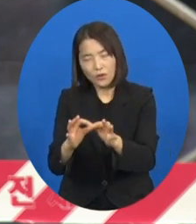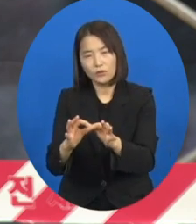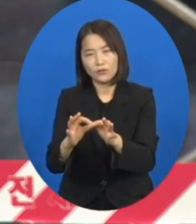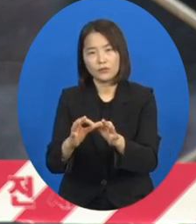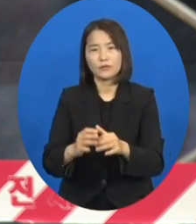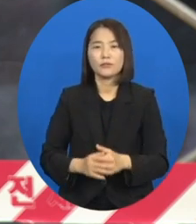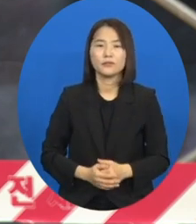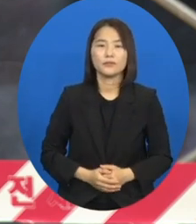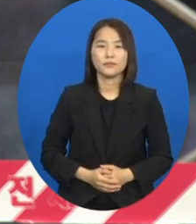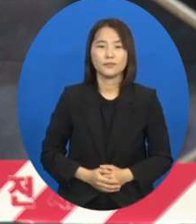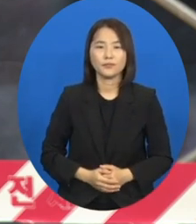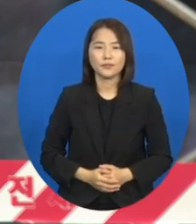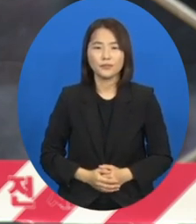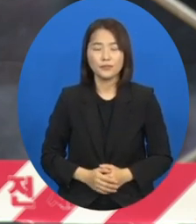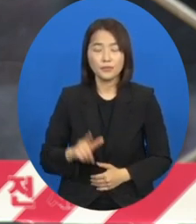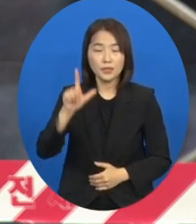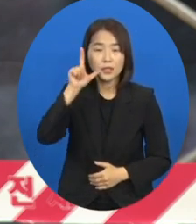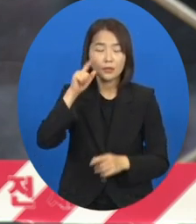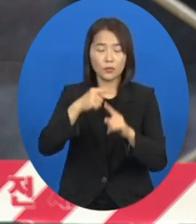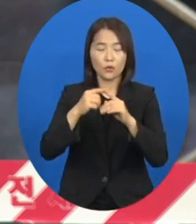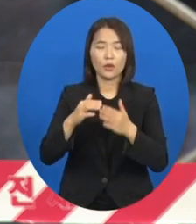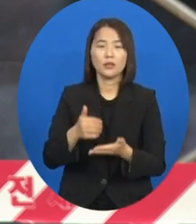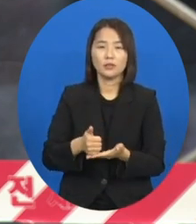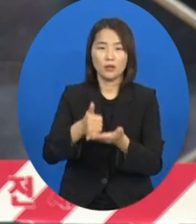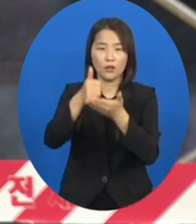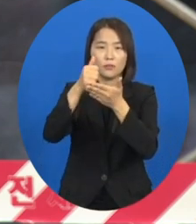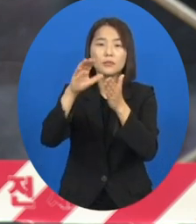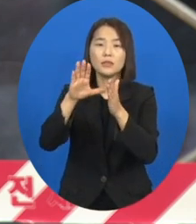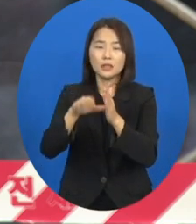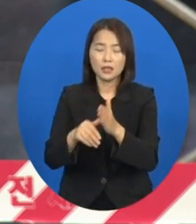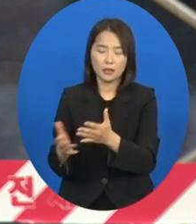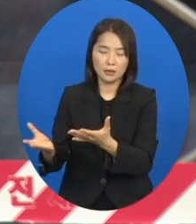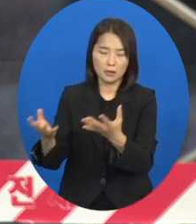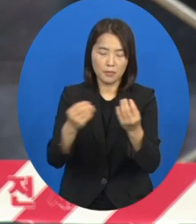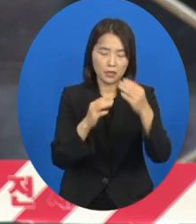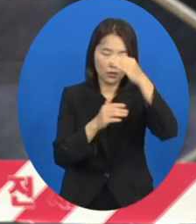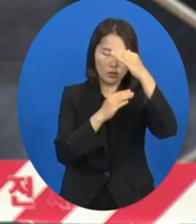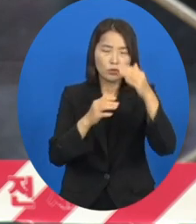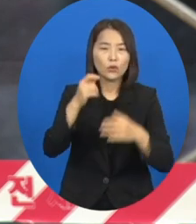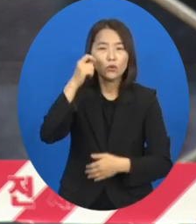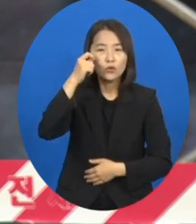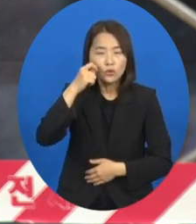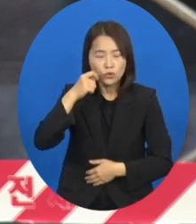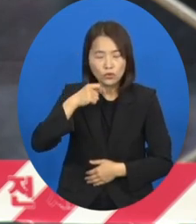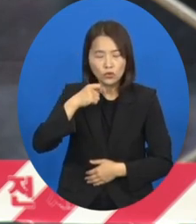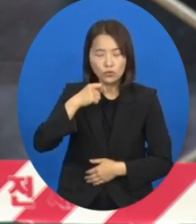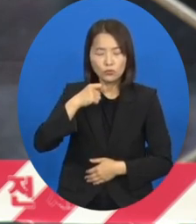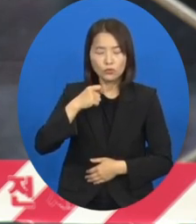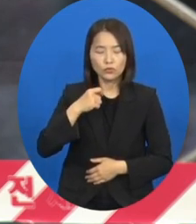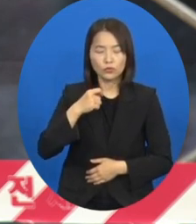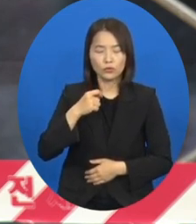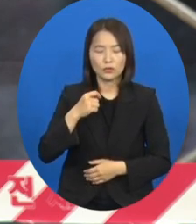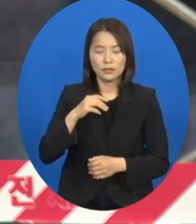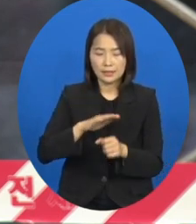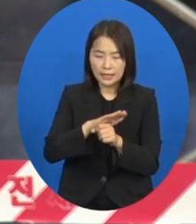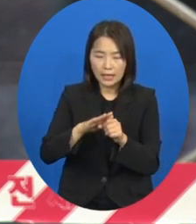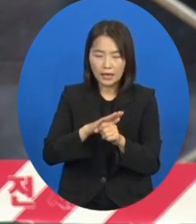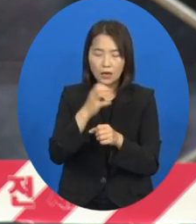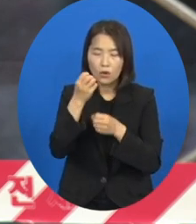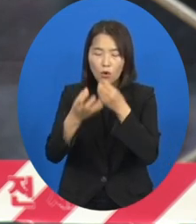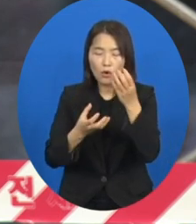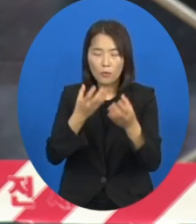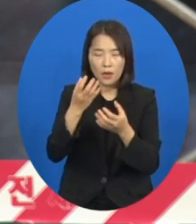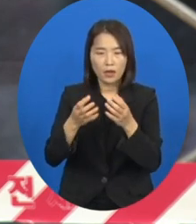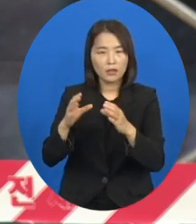있습니다. 갈렙교회를 섬기면서 그런 수많은 성도들의 눈물과 사랑의 고백과 간구를 듣고 있고